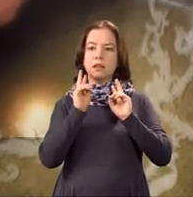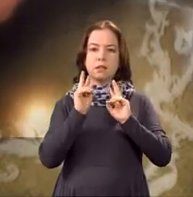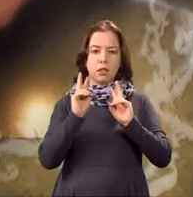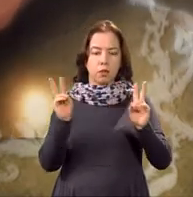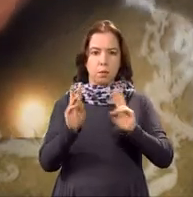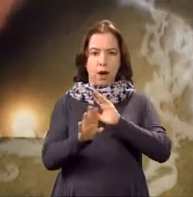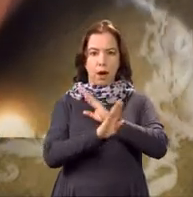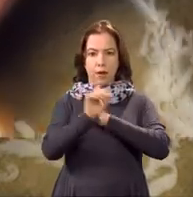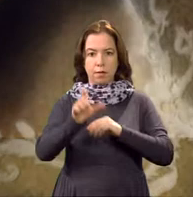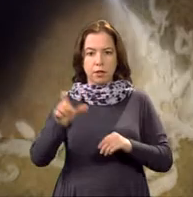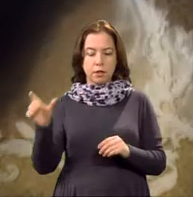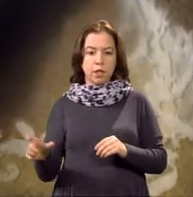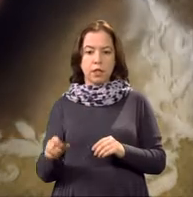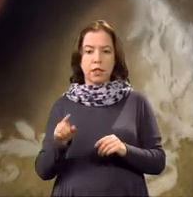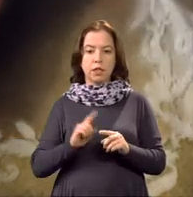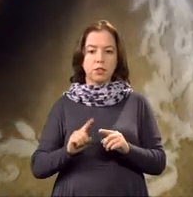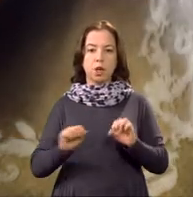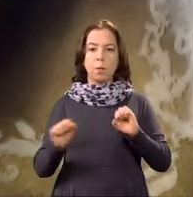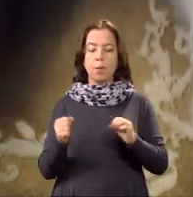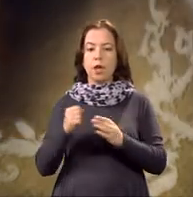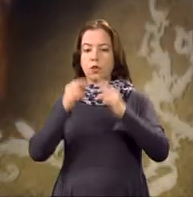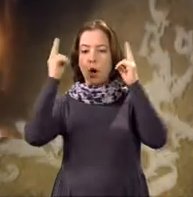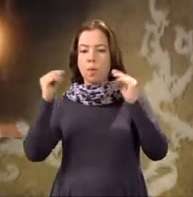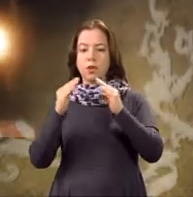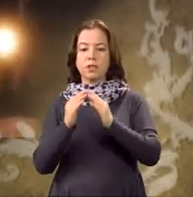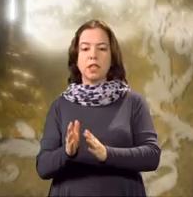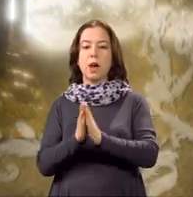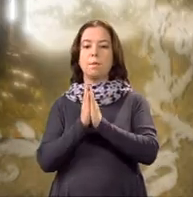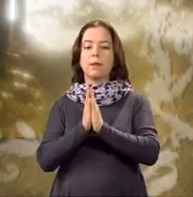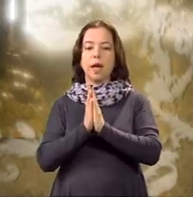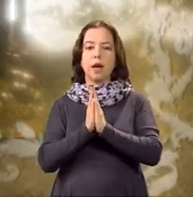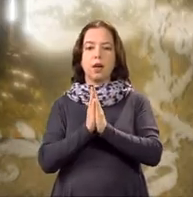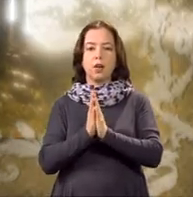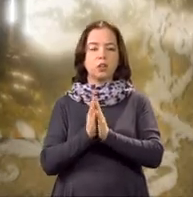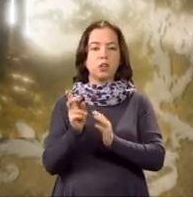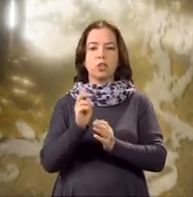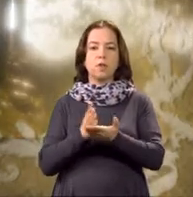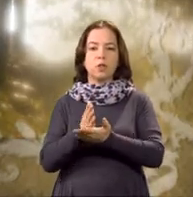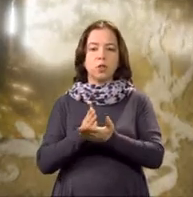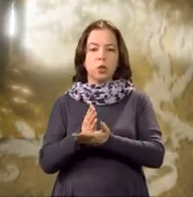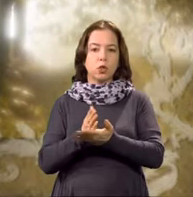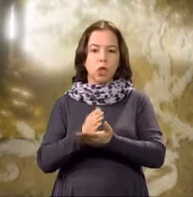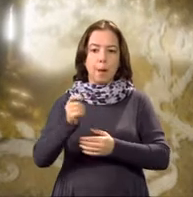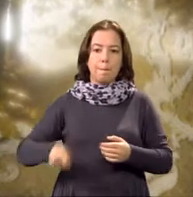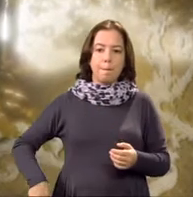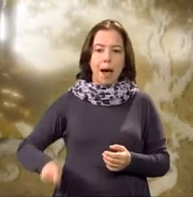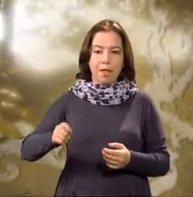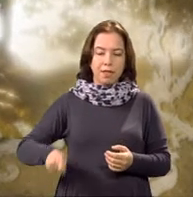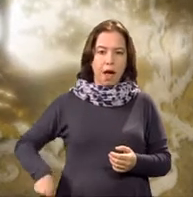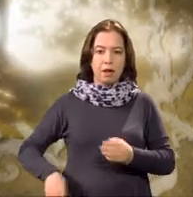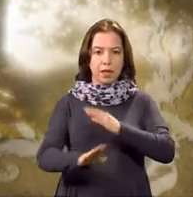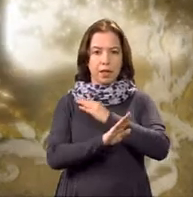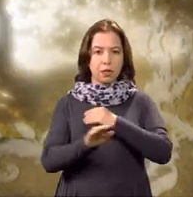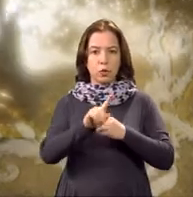небіжчиків і швидко побігла до монастиря, благаючи отців відслужити панахиду за страждальцями.